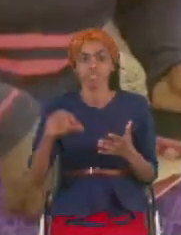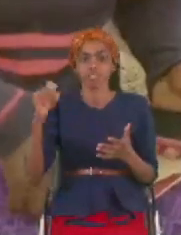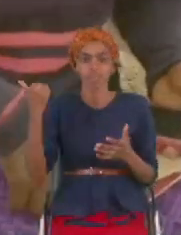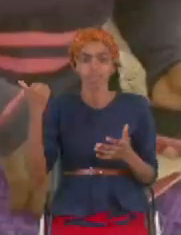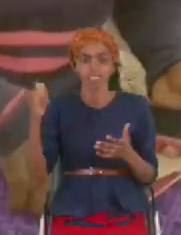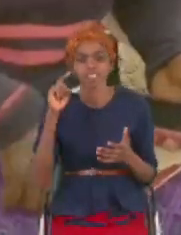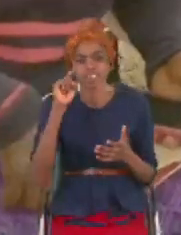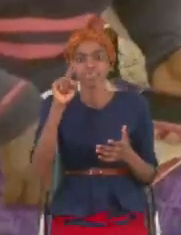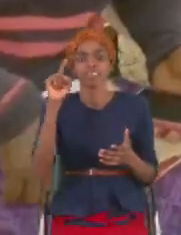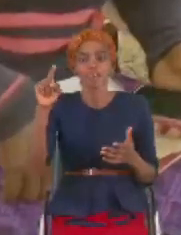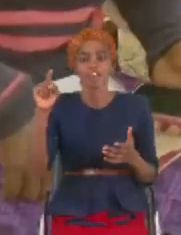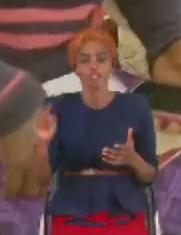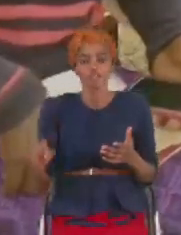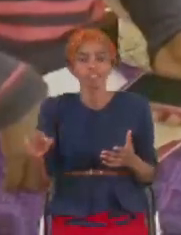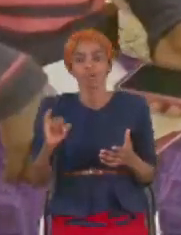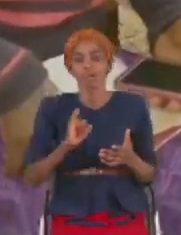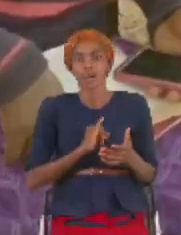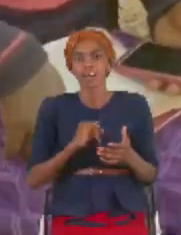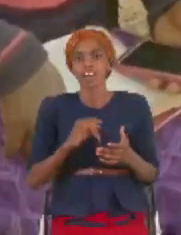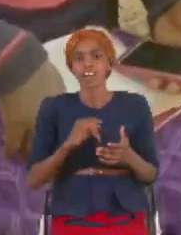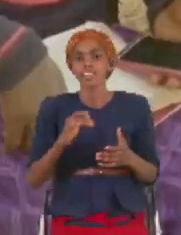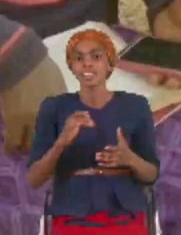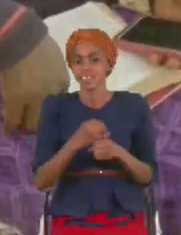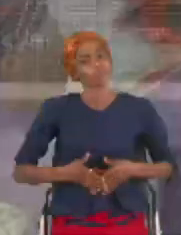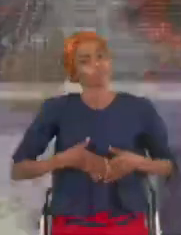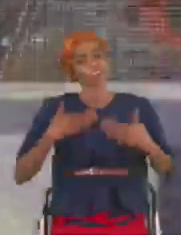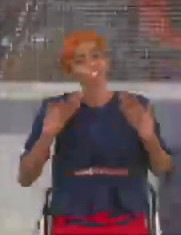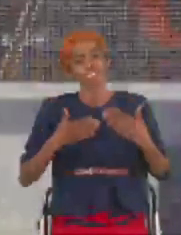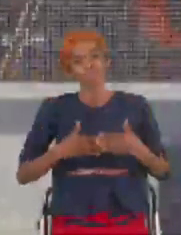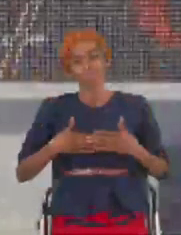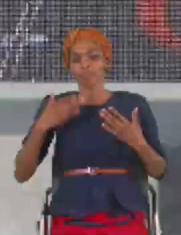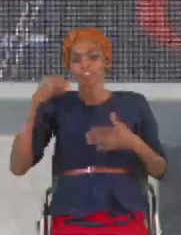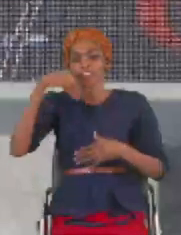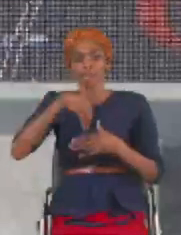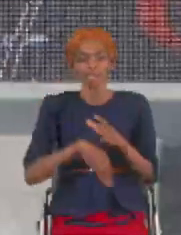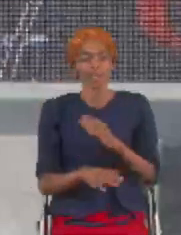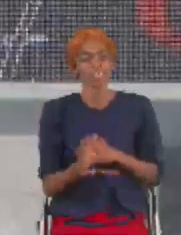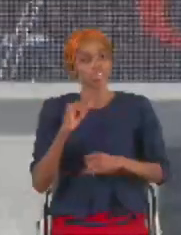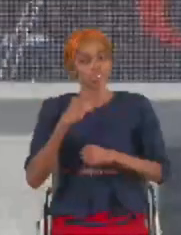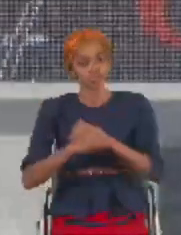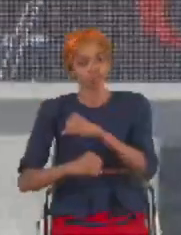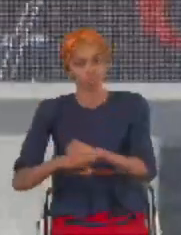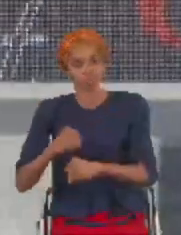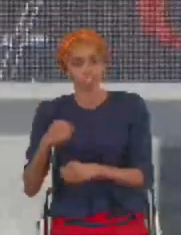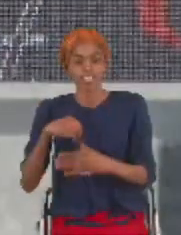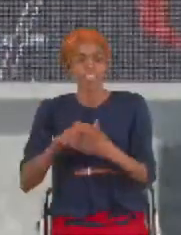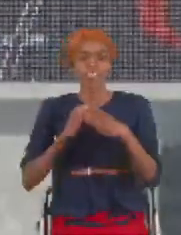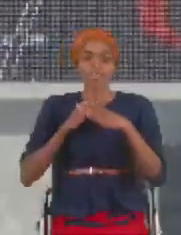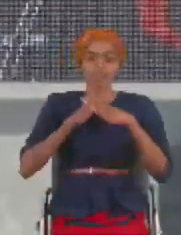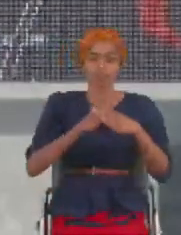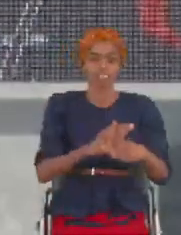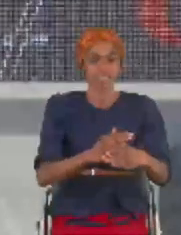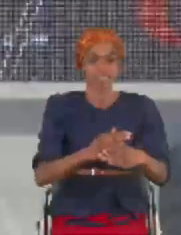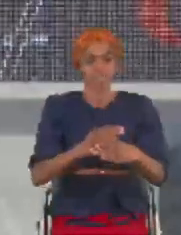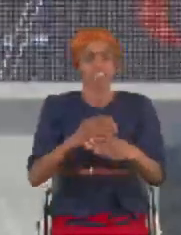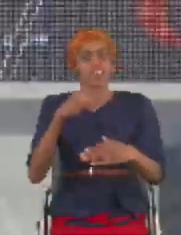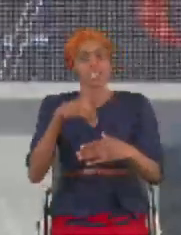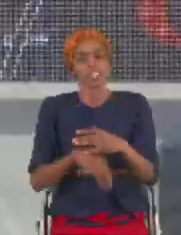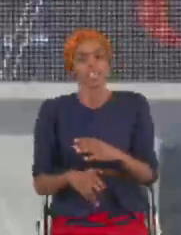10 c'est pourquoi je me plais dans les faiblesses dans les outrages dans les